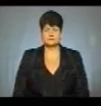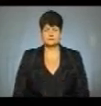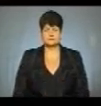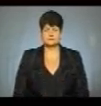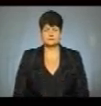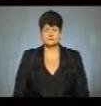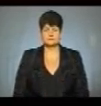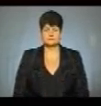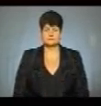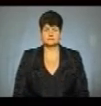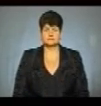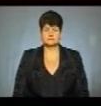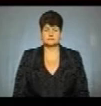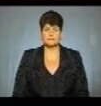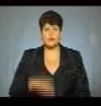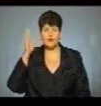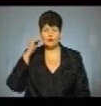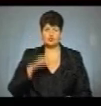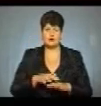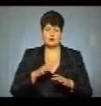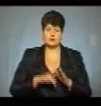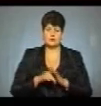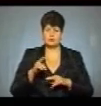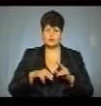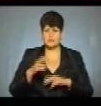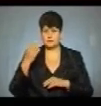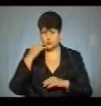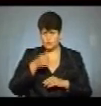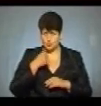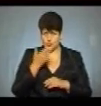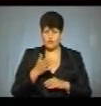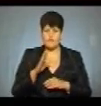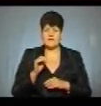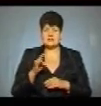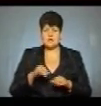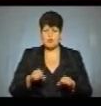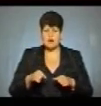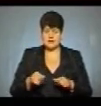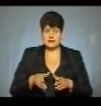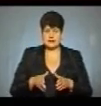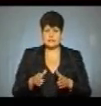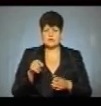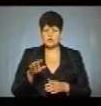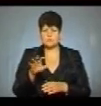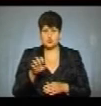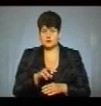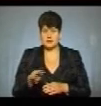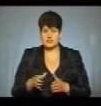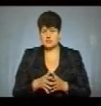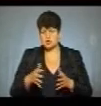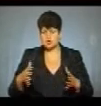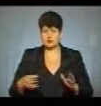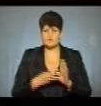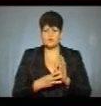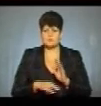Тернопіль. Водну арену розпочали будувати минулого року. Веслувальний канал довжиною 1500 метрів та шириною близько